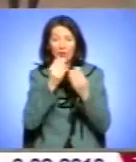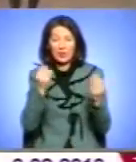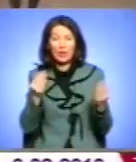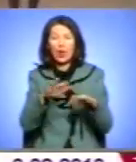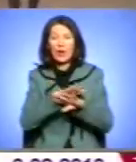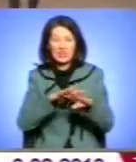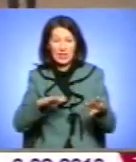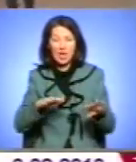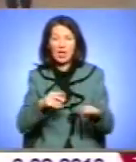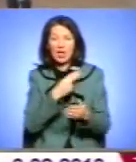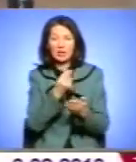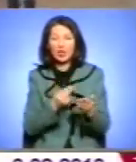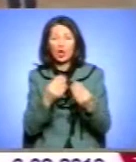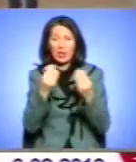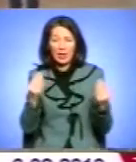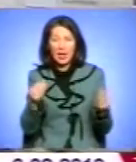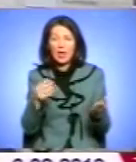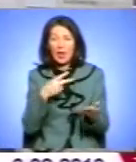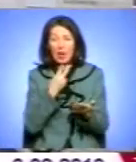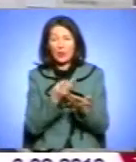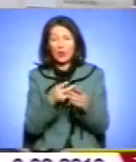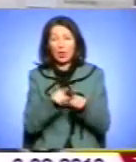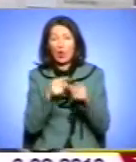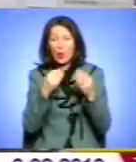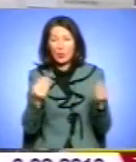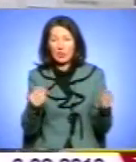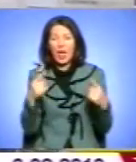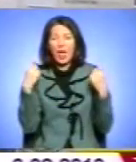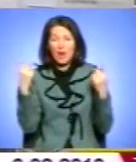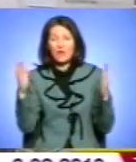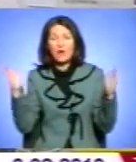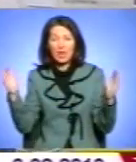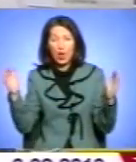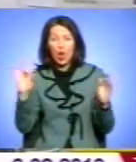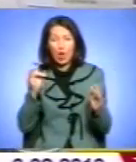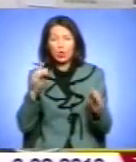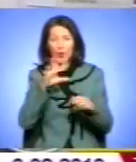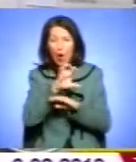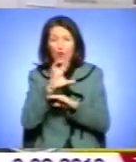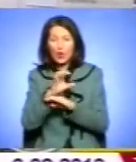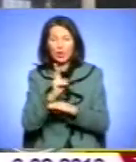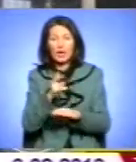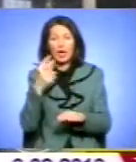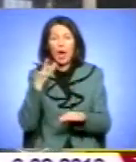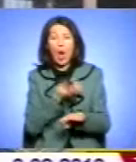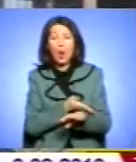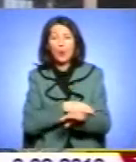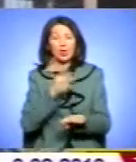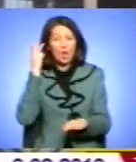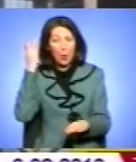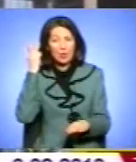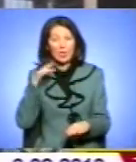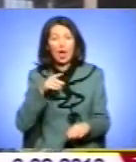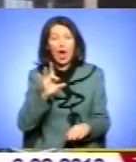зал картинної галереї виглядає немов музей. Величезного розміру фото, на яких польські посли в Румунії,